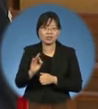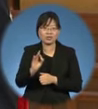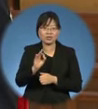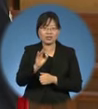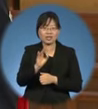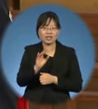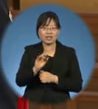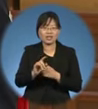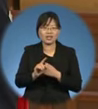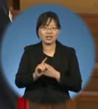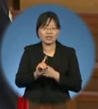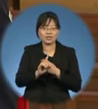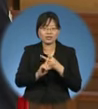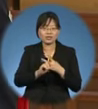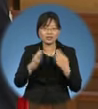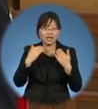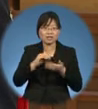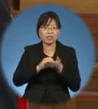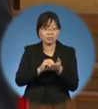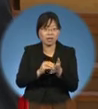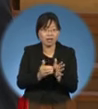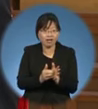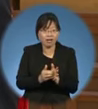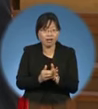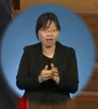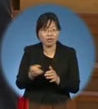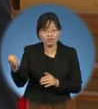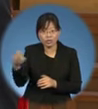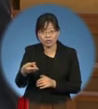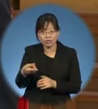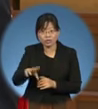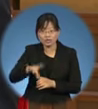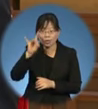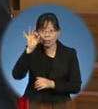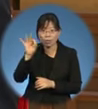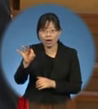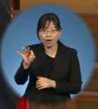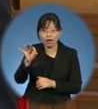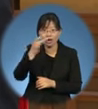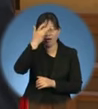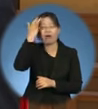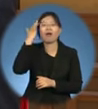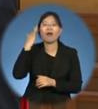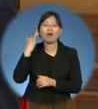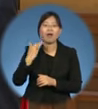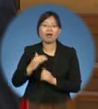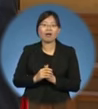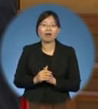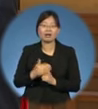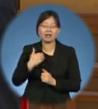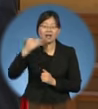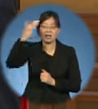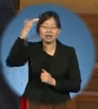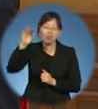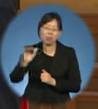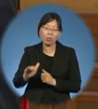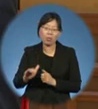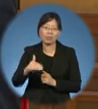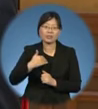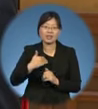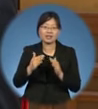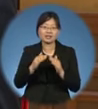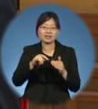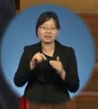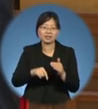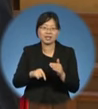중학교로 가겠어요. 다시 중학교를? 그러니까 처음 보시더니 그때 아주 굉장히 조그맣거든요. 예. 저희 집안